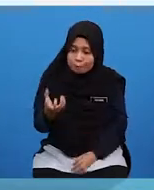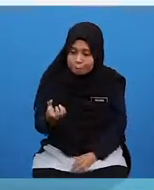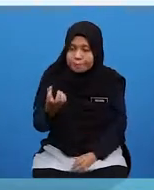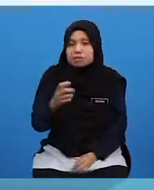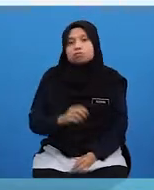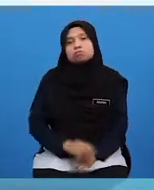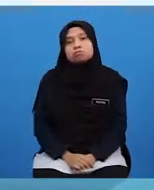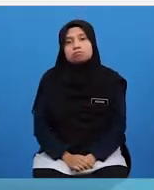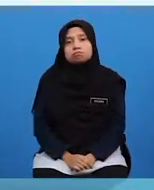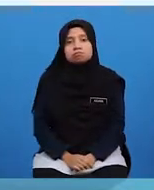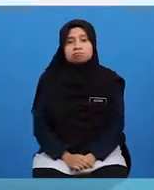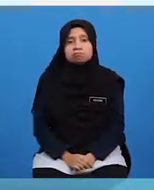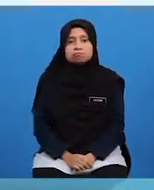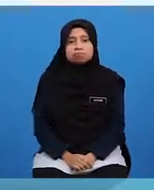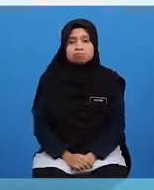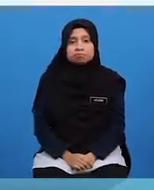dibekukan?